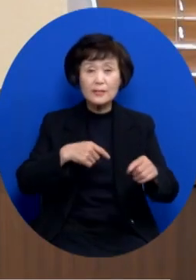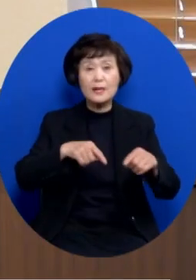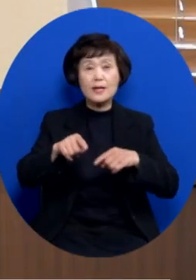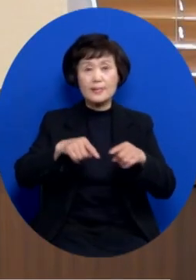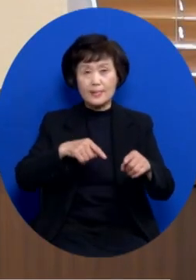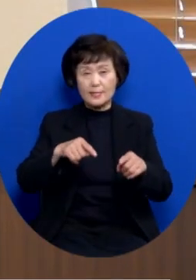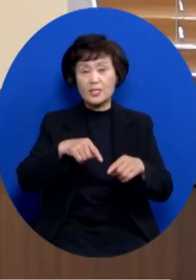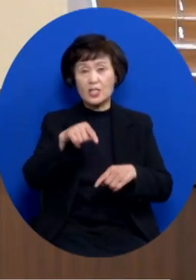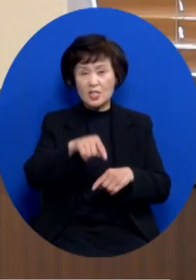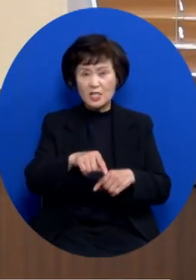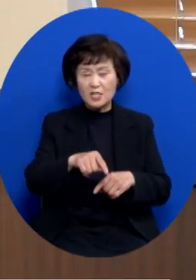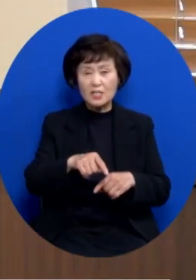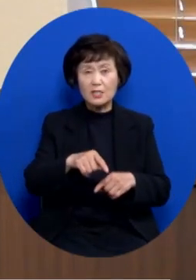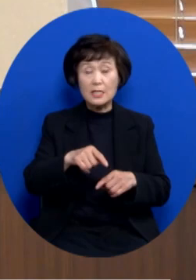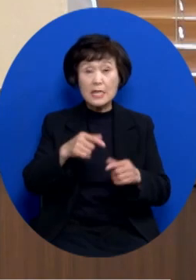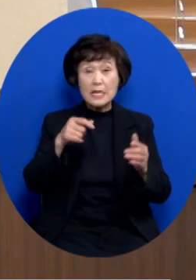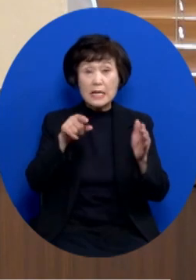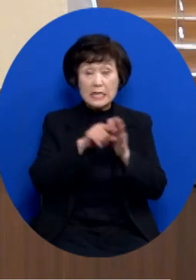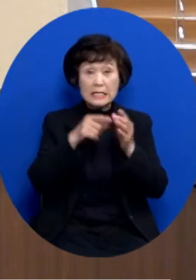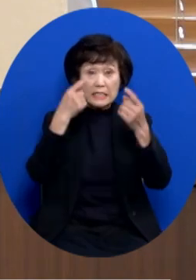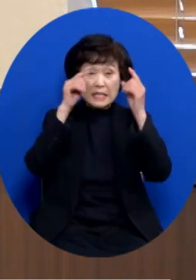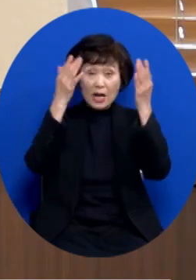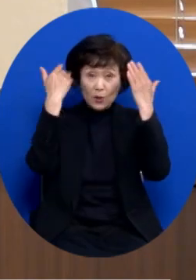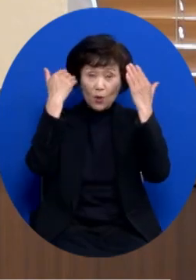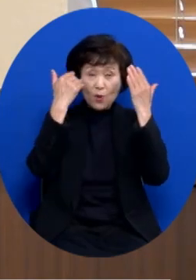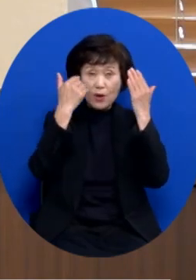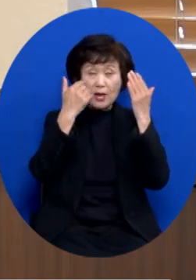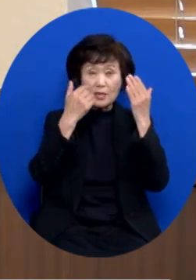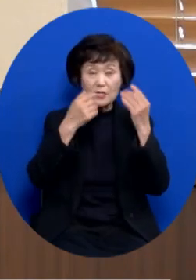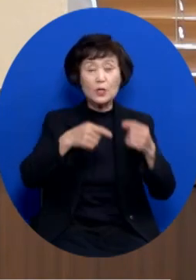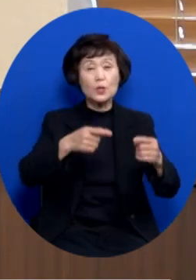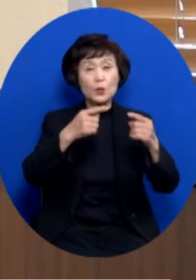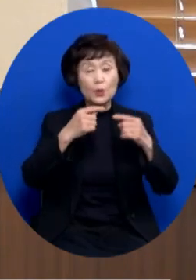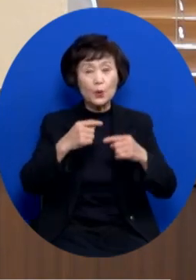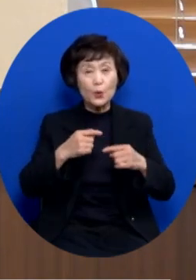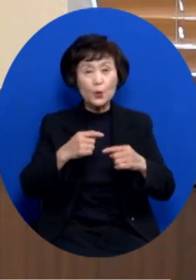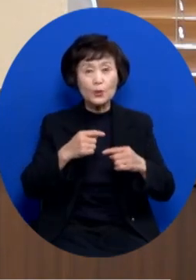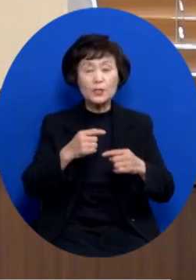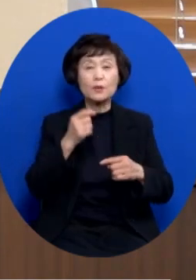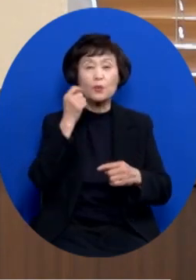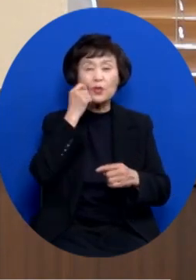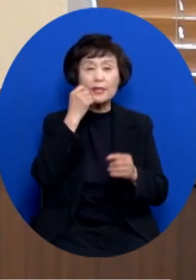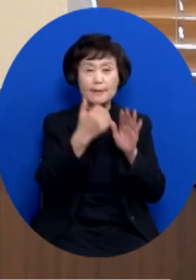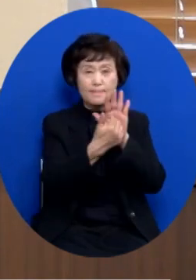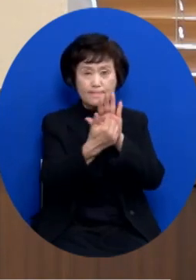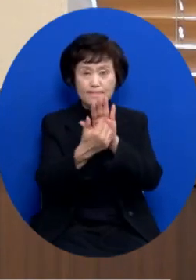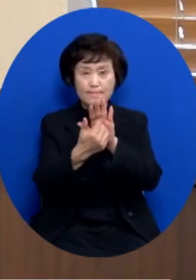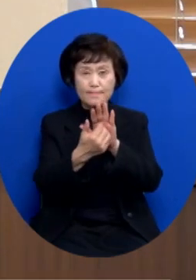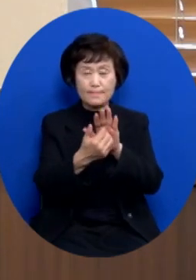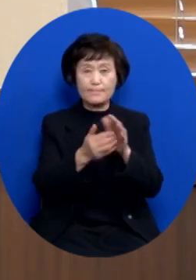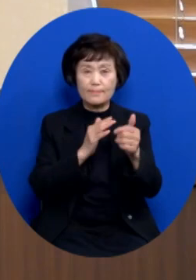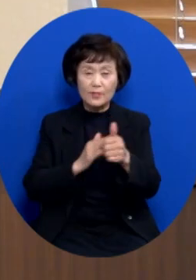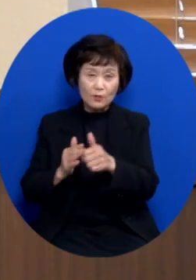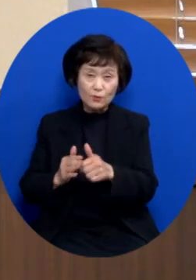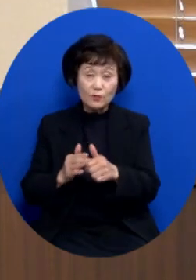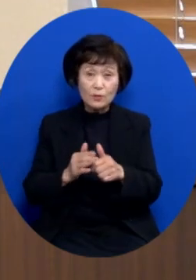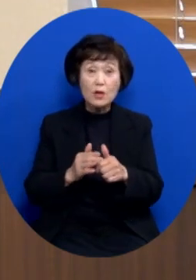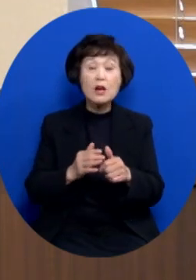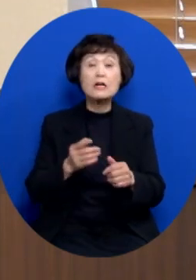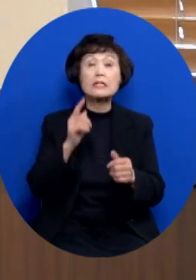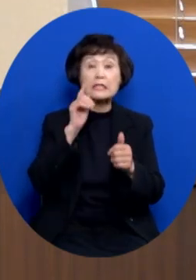신학교육기관으로는 안 들어오도록 좀 막아주시고 그런 것이 신학교를 보존하는 게